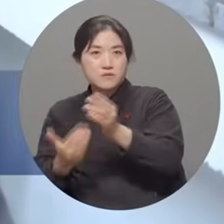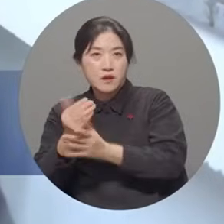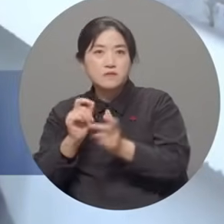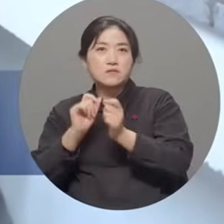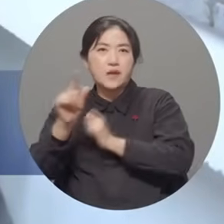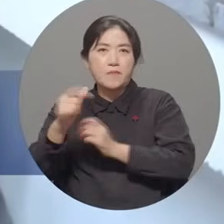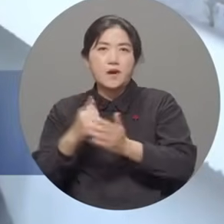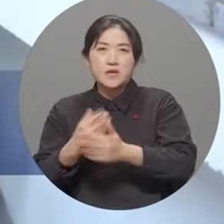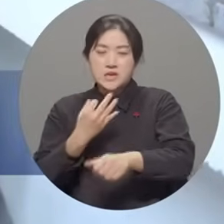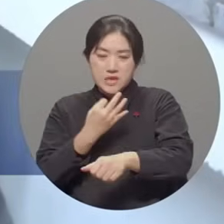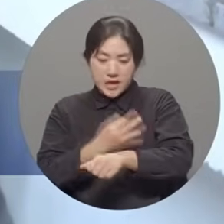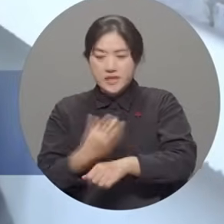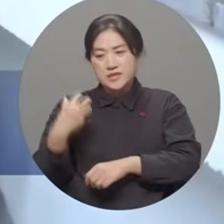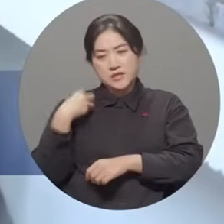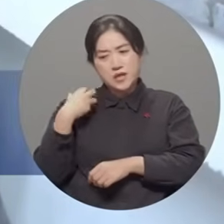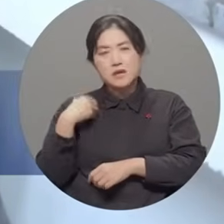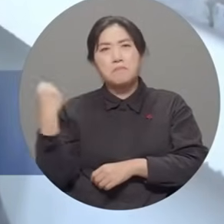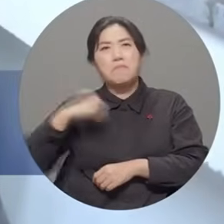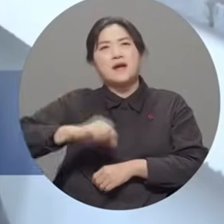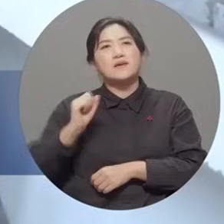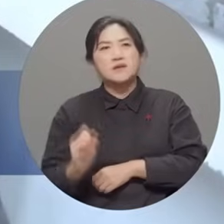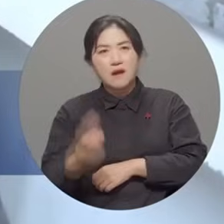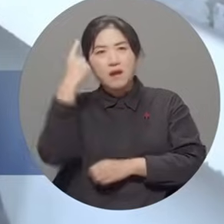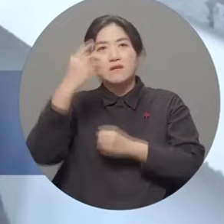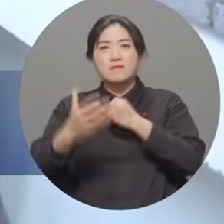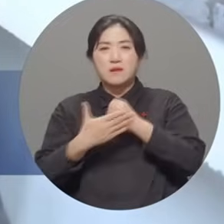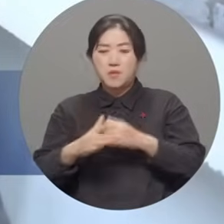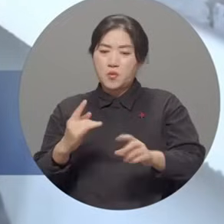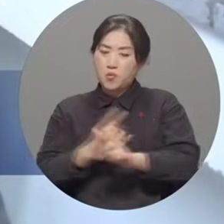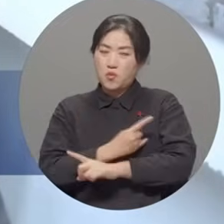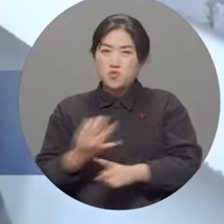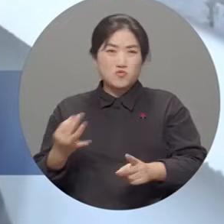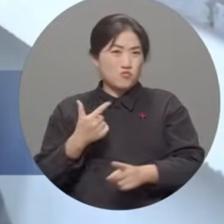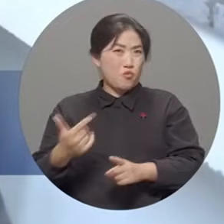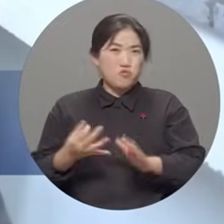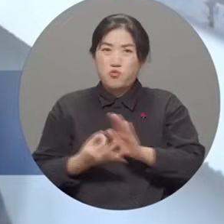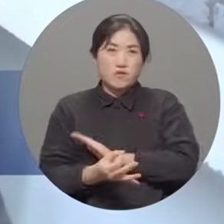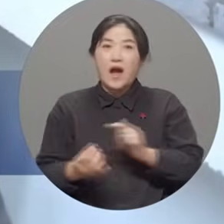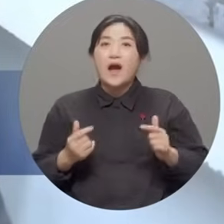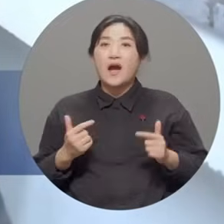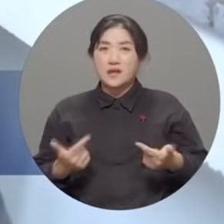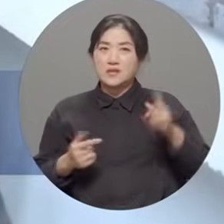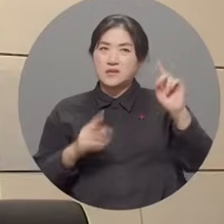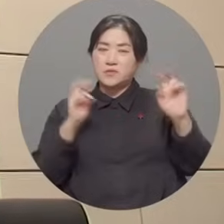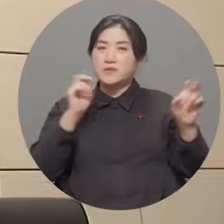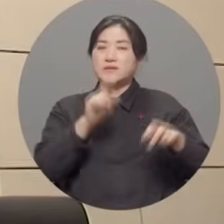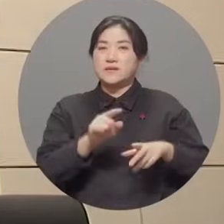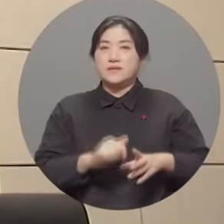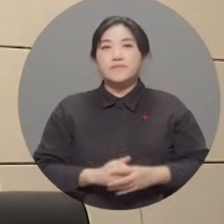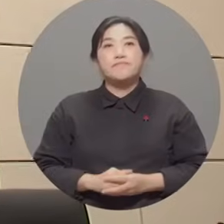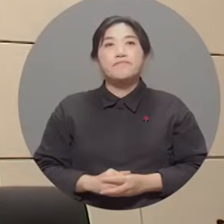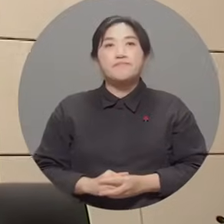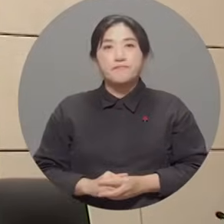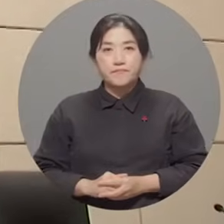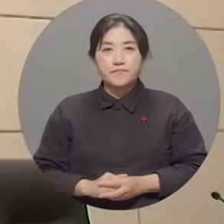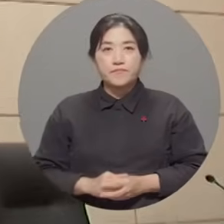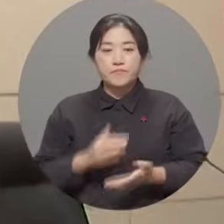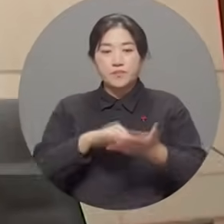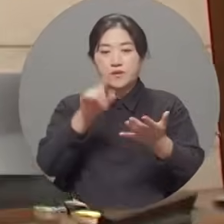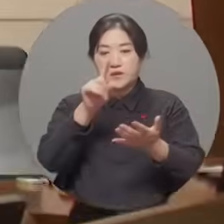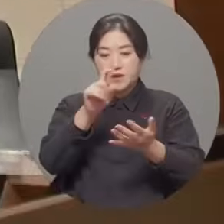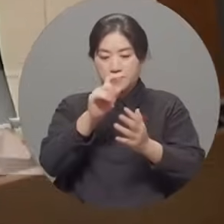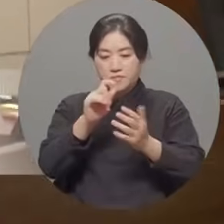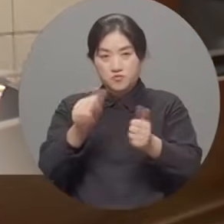아주 간단한 의무들의 위반입니다. 그럼 이거 고치는데 무슨 그렇게 많은 돈이 들어갑니까? 11명 중